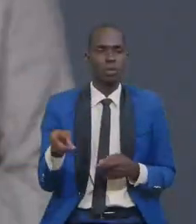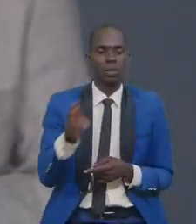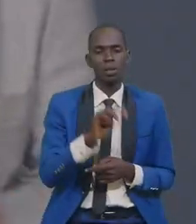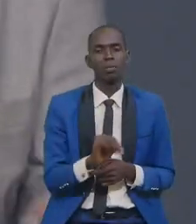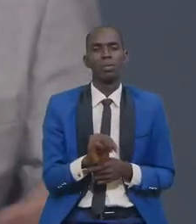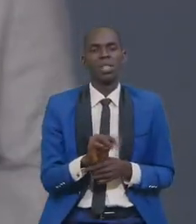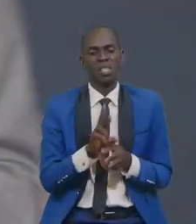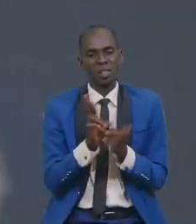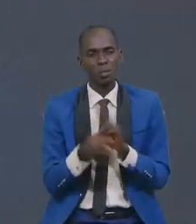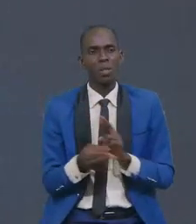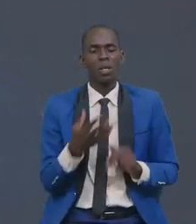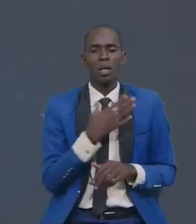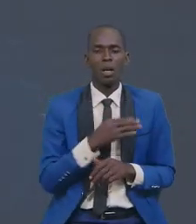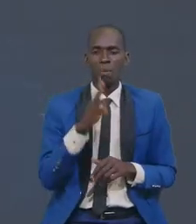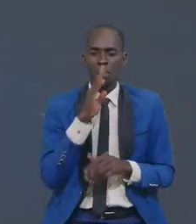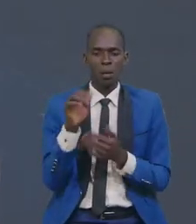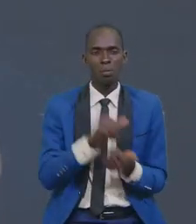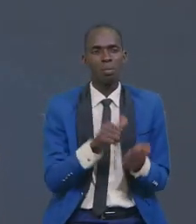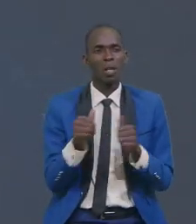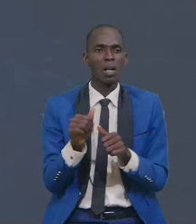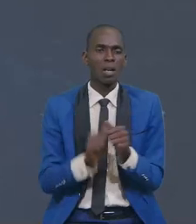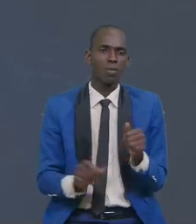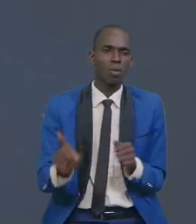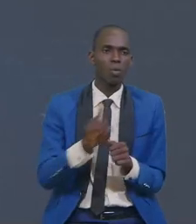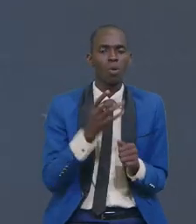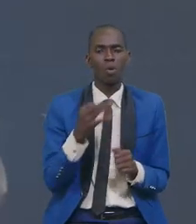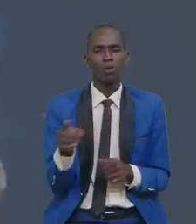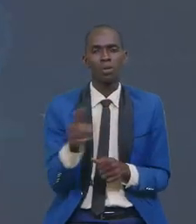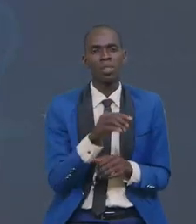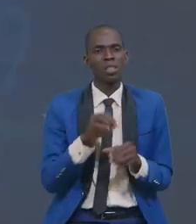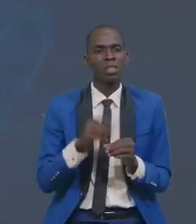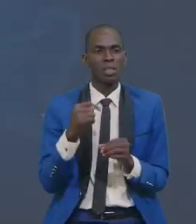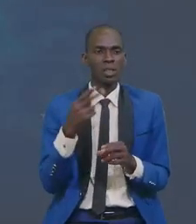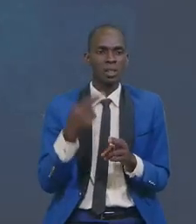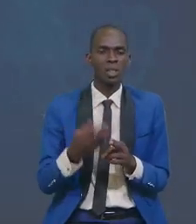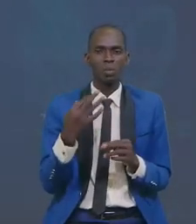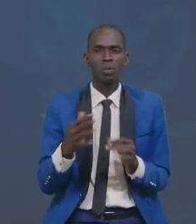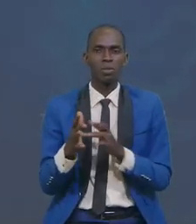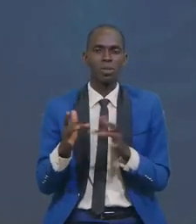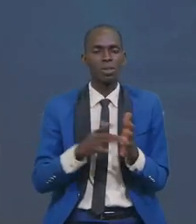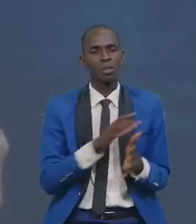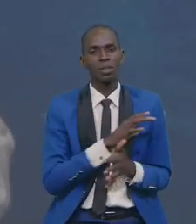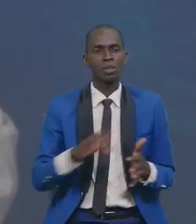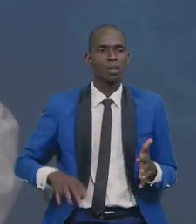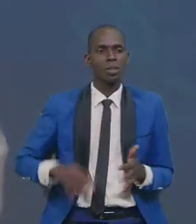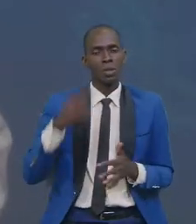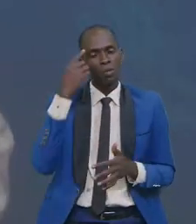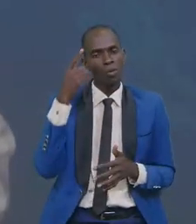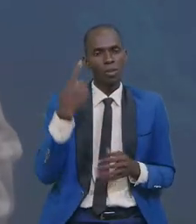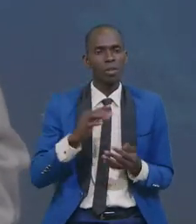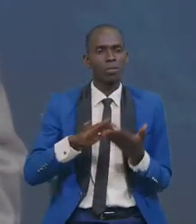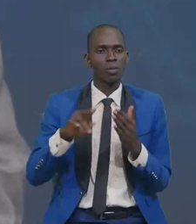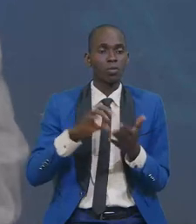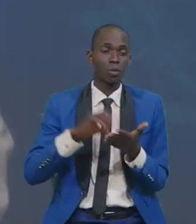dit, repentez-vous et que chacun de vous soit baptisé au nom de Jésus-Christ pour le pardon de vos